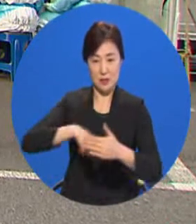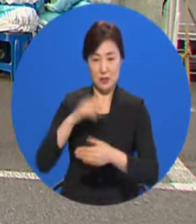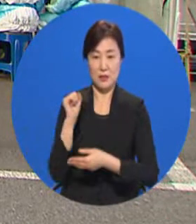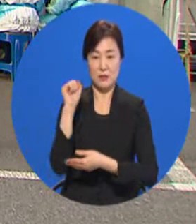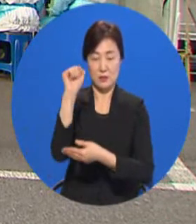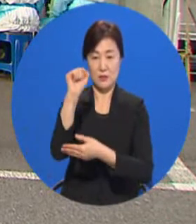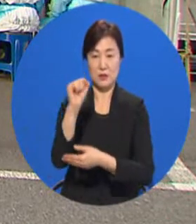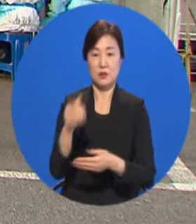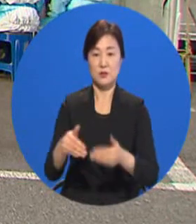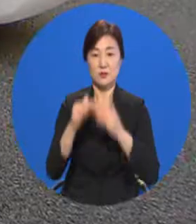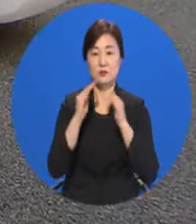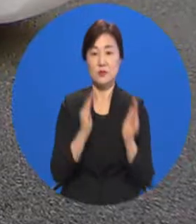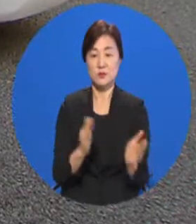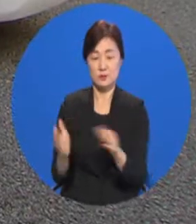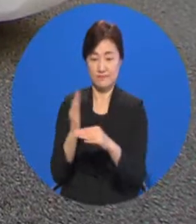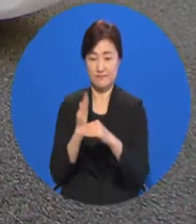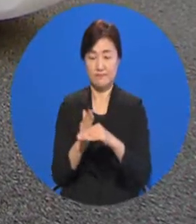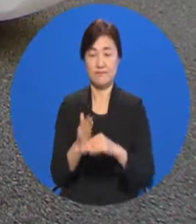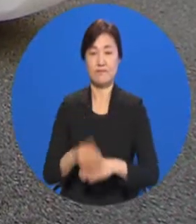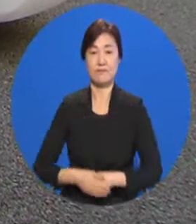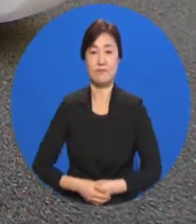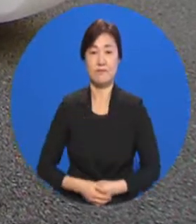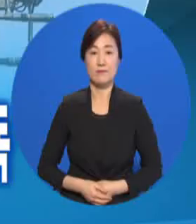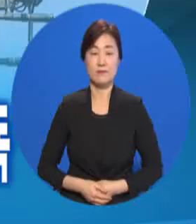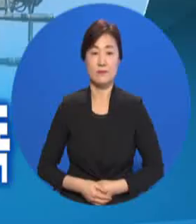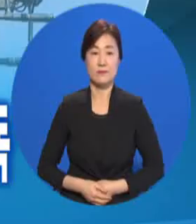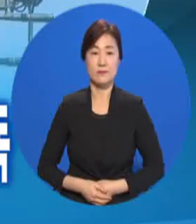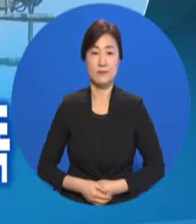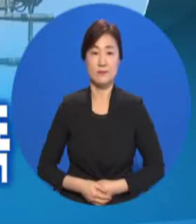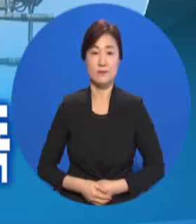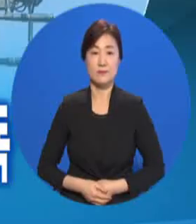설치를 준비하고 있다고 밝혔습니다.